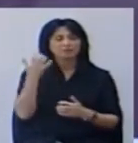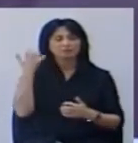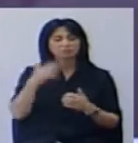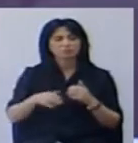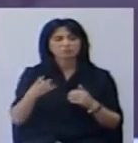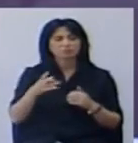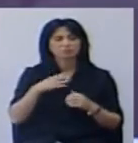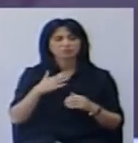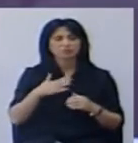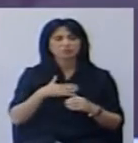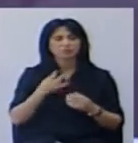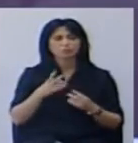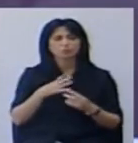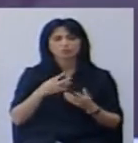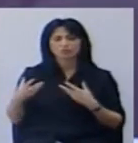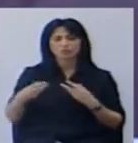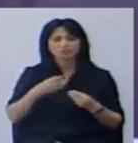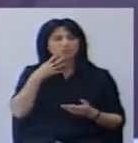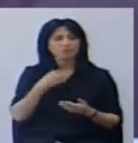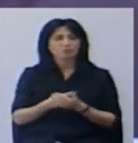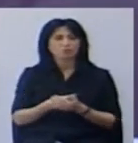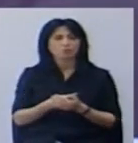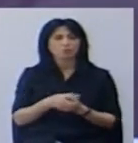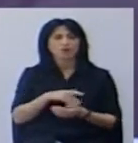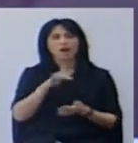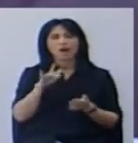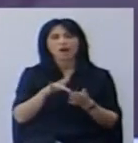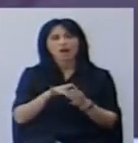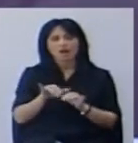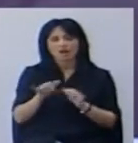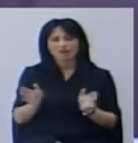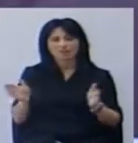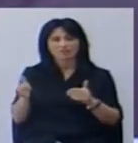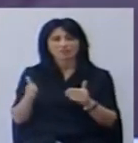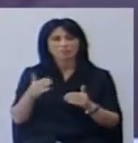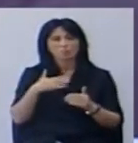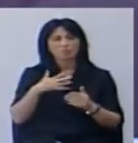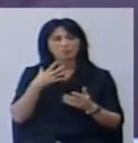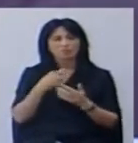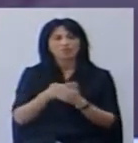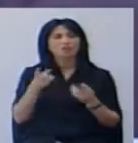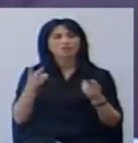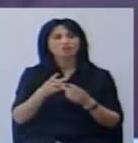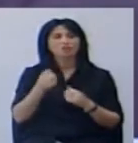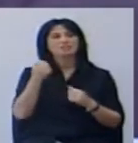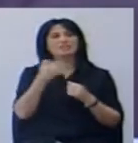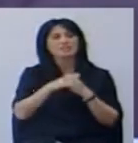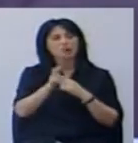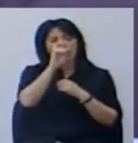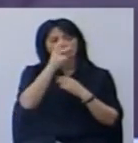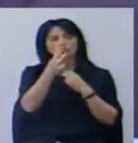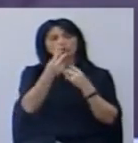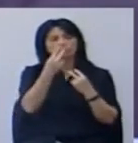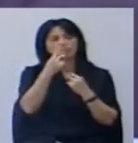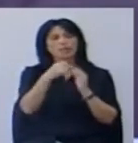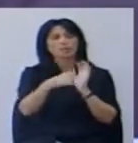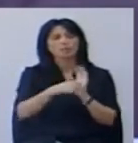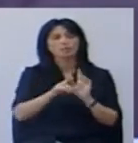დეცენტრალიზაცია, ჩვენ უნდა გქონდეს ის შემოსავლები, რომელიც ქალაქს განავითარებს. ბუნებრივია, ჩვენ დაგჭირდება, რა თქმა უნდა, ცენტრალურ ხელისუფლების დახმარება